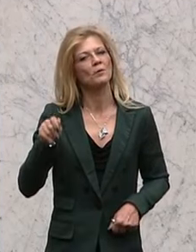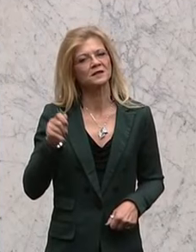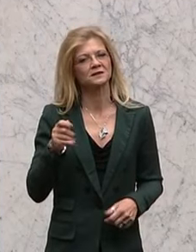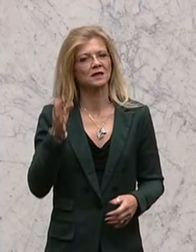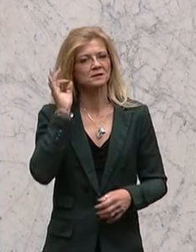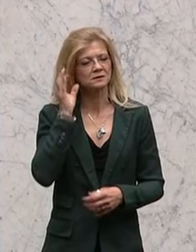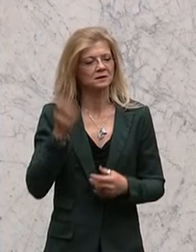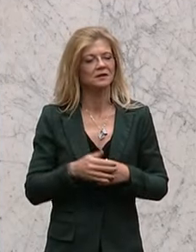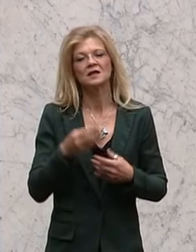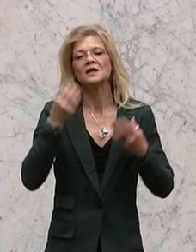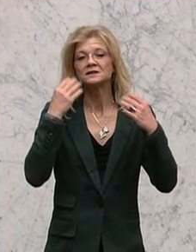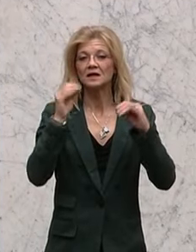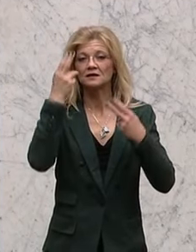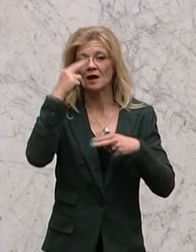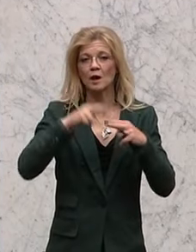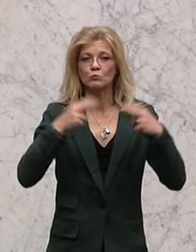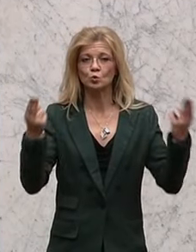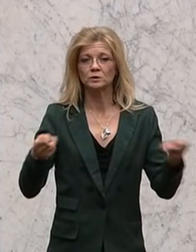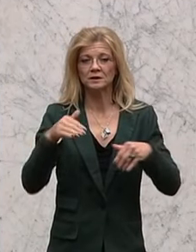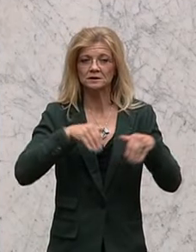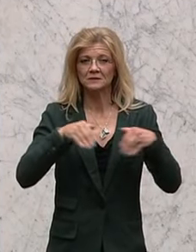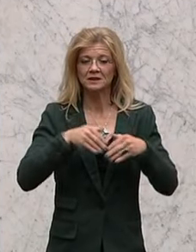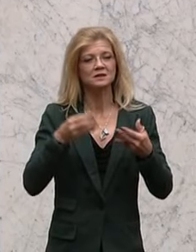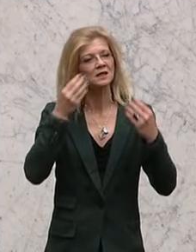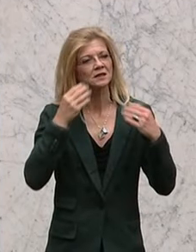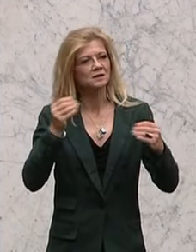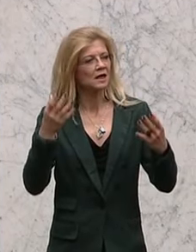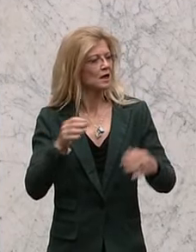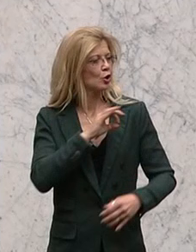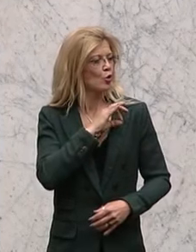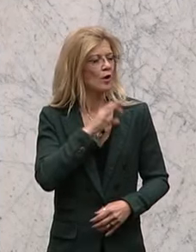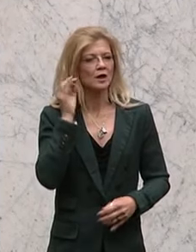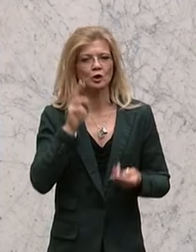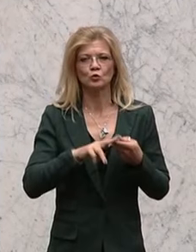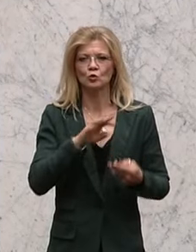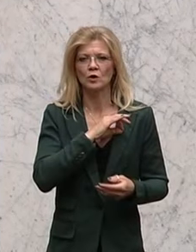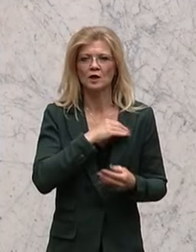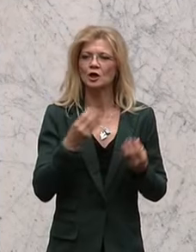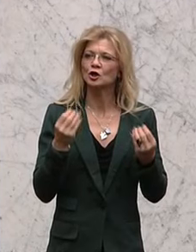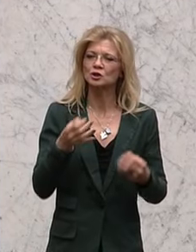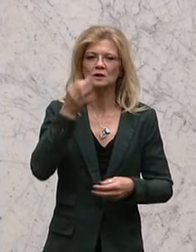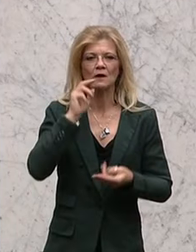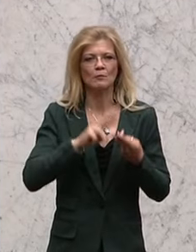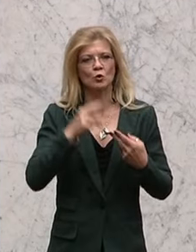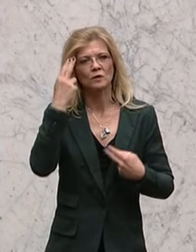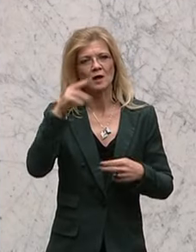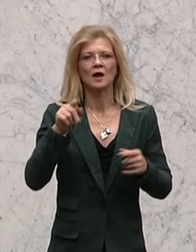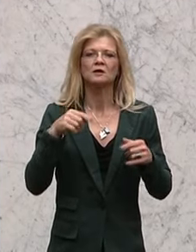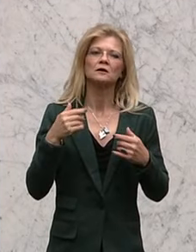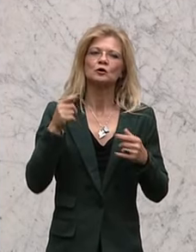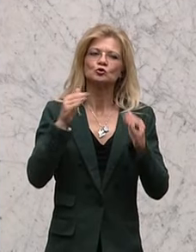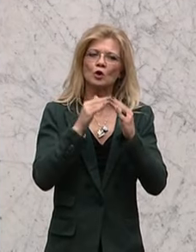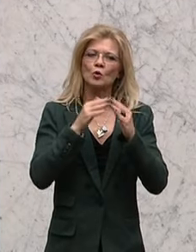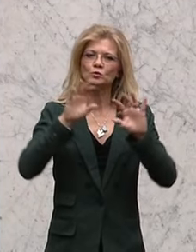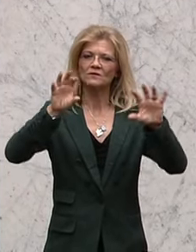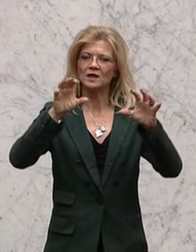Sicherheit. Ambacher, FPÖ. Und Kollegen, geschätzte Damen und Herren vor den Bildschirmen und auf der Galerie. Sehr